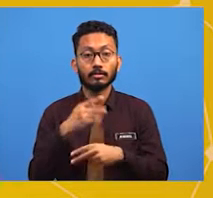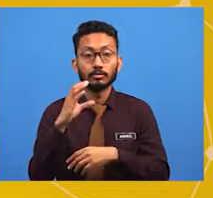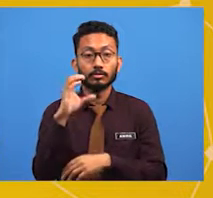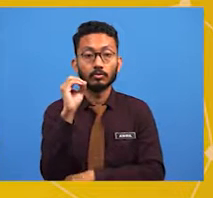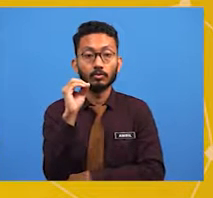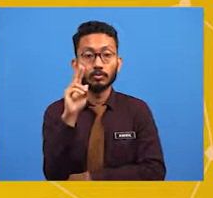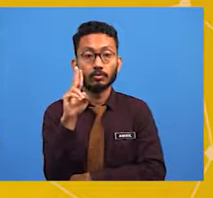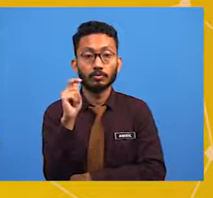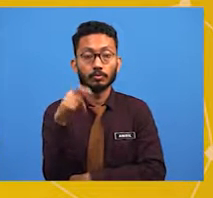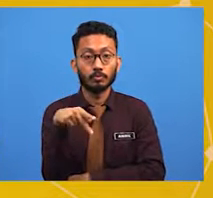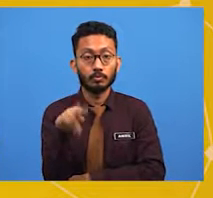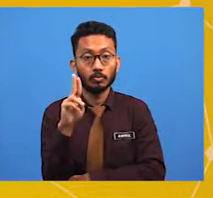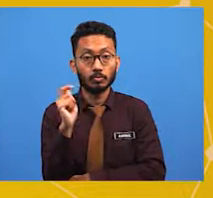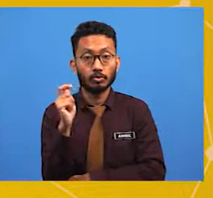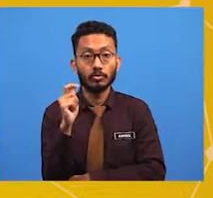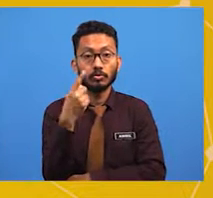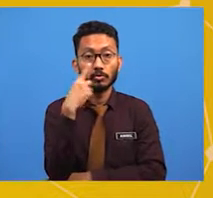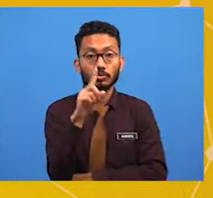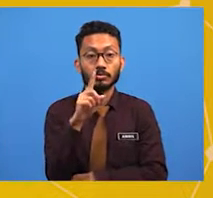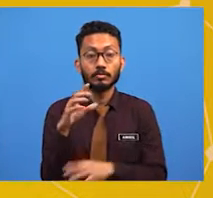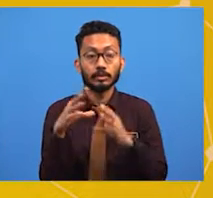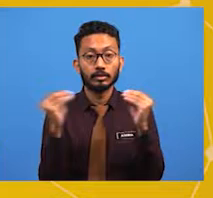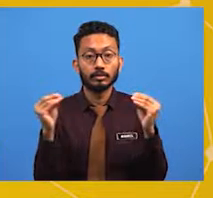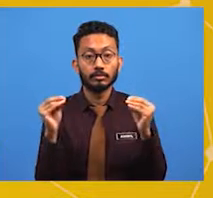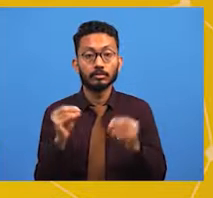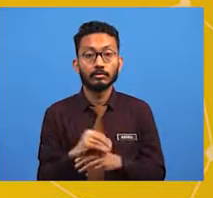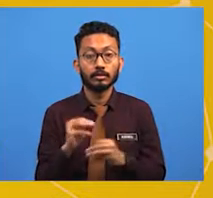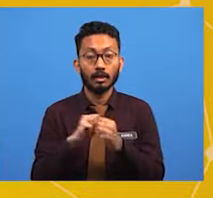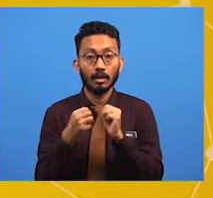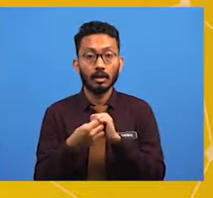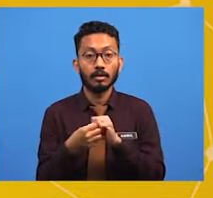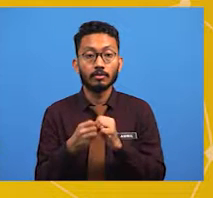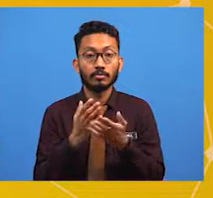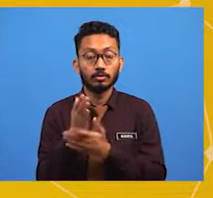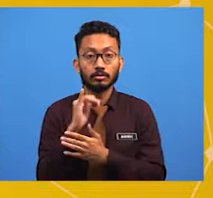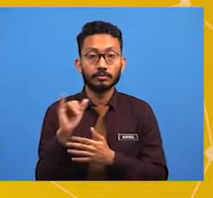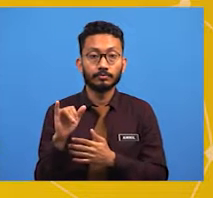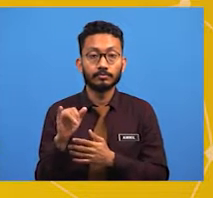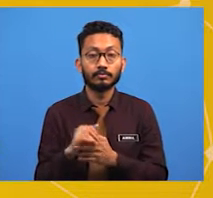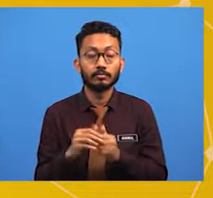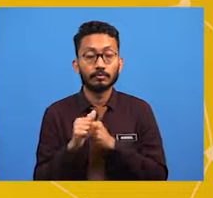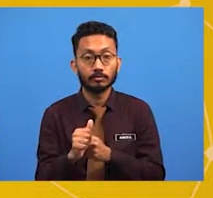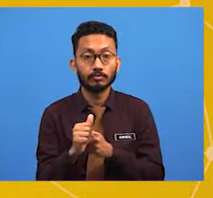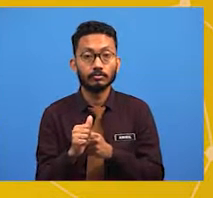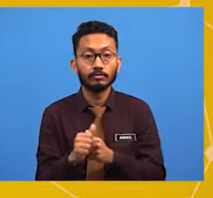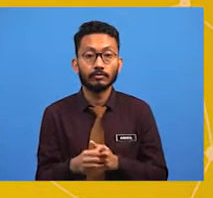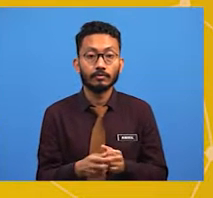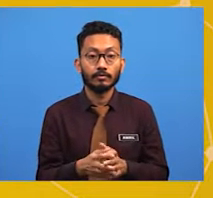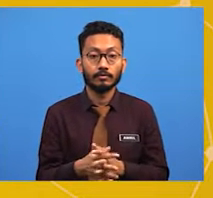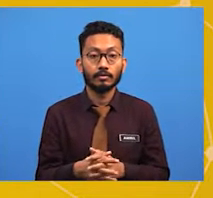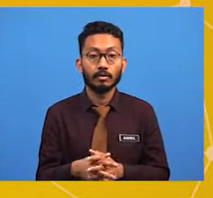panduan kepada langkah penyelesaian seterusnya. Berikut merupakan